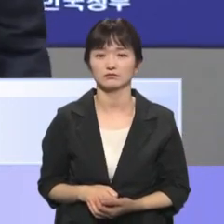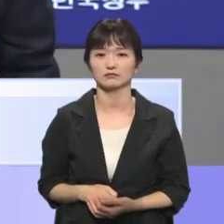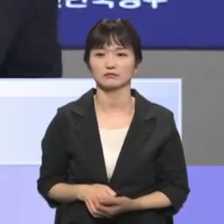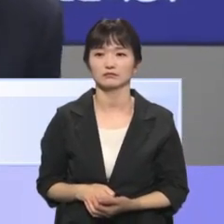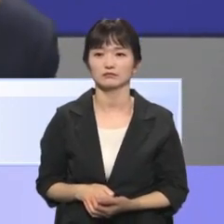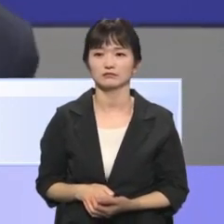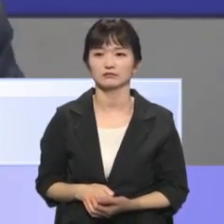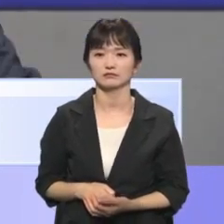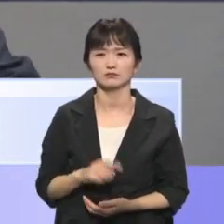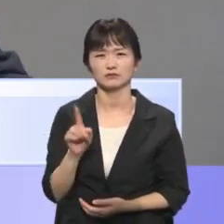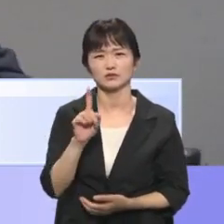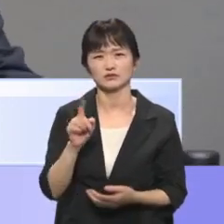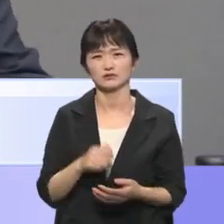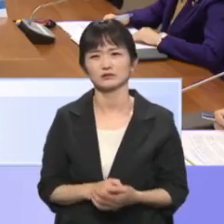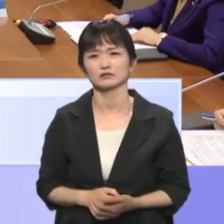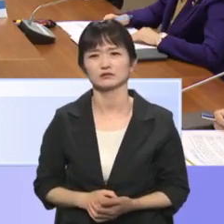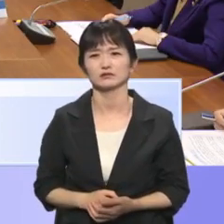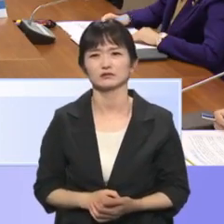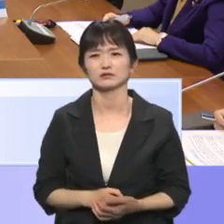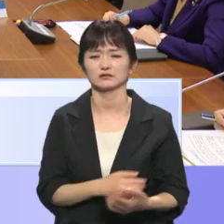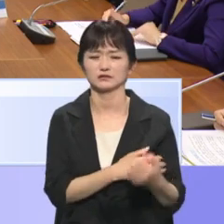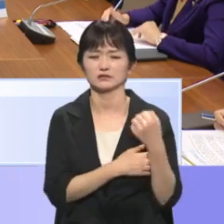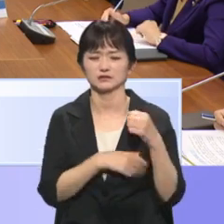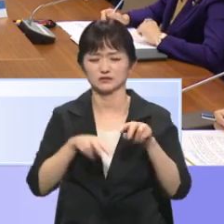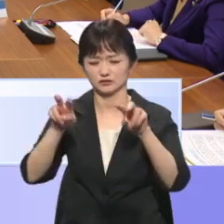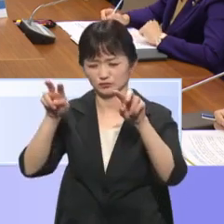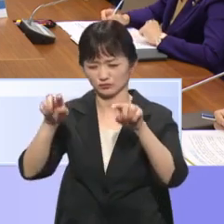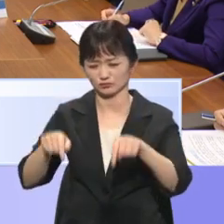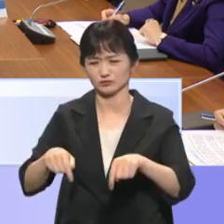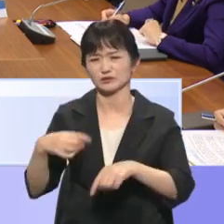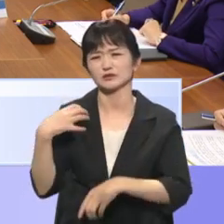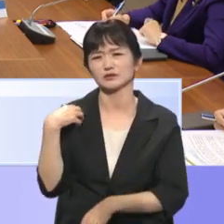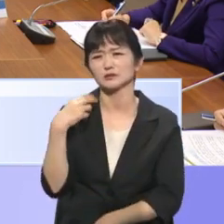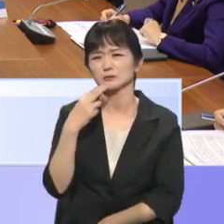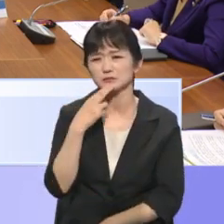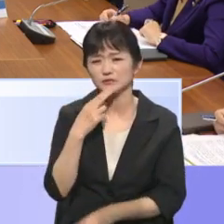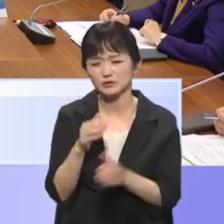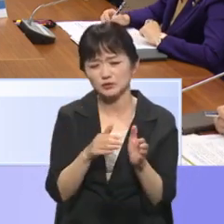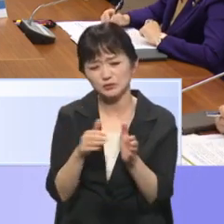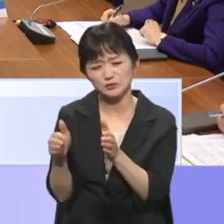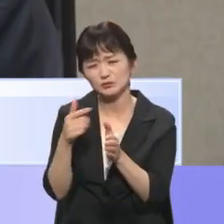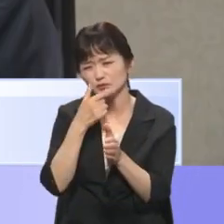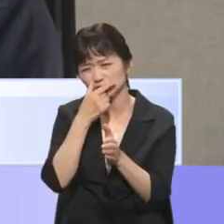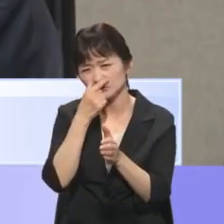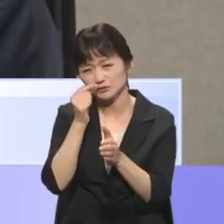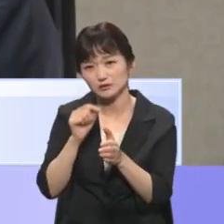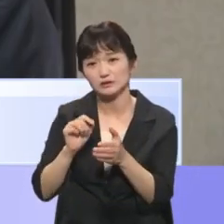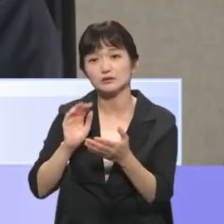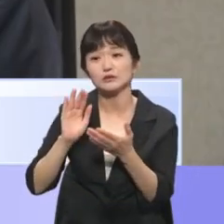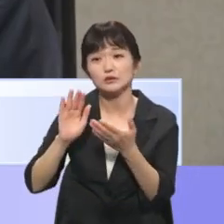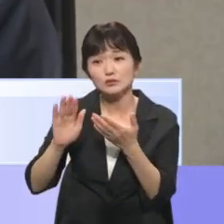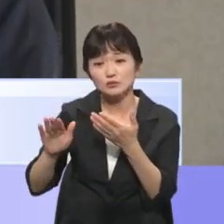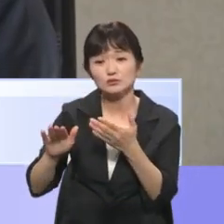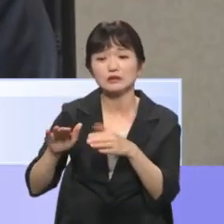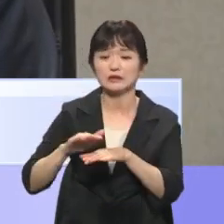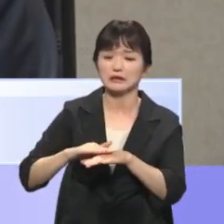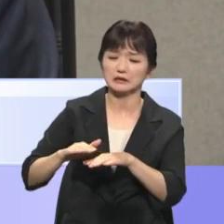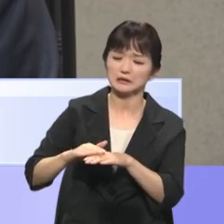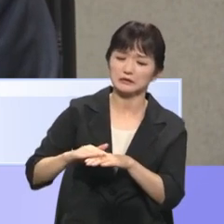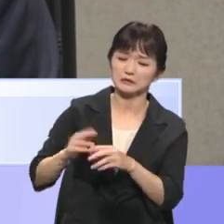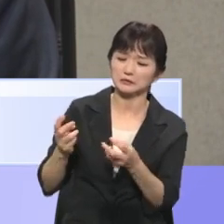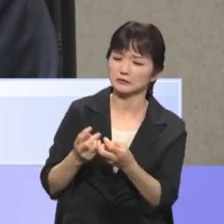여러모로 보아도 너무나 무능하고 무책임하다 준비도 부실했고 사후 수습도 지금 굉장히 부실하지 않았습니까 그럼에도